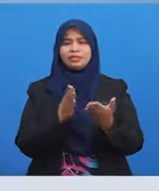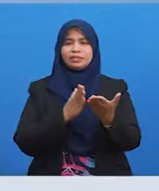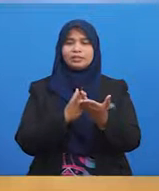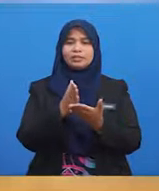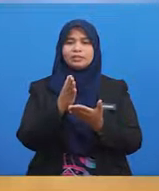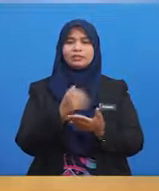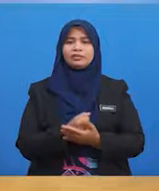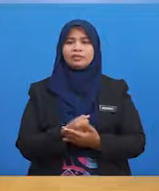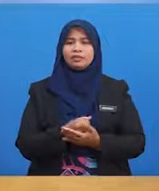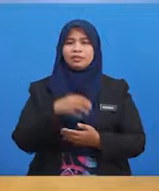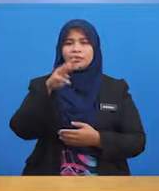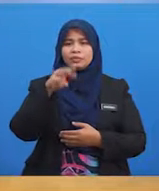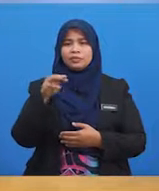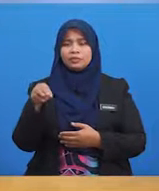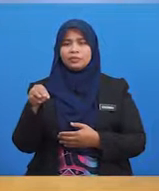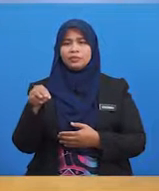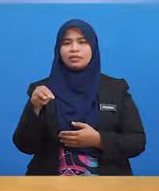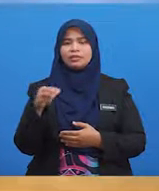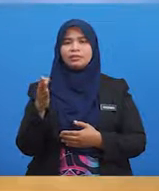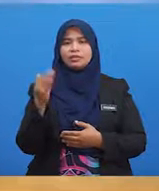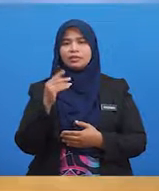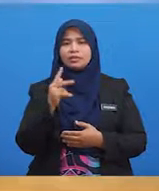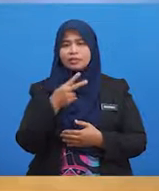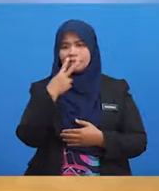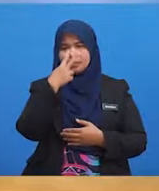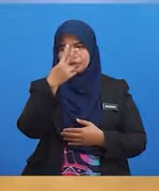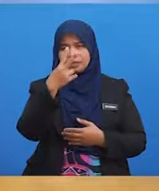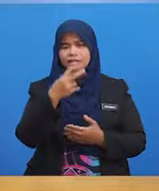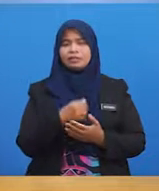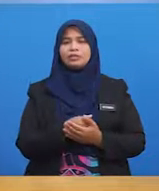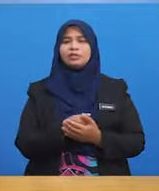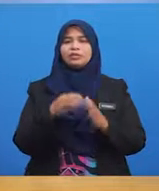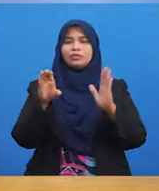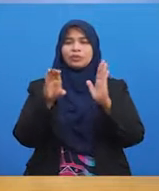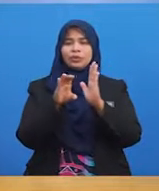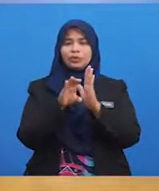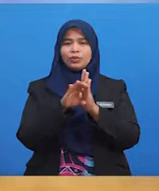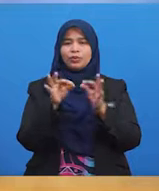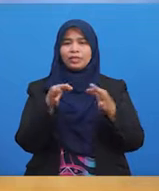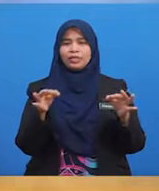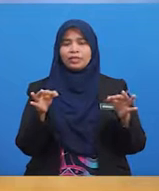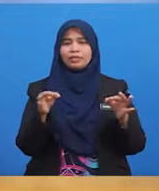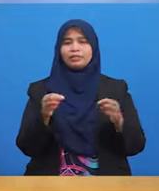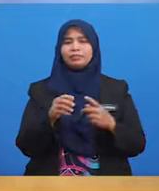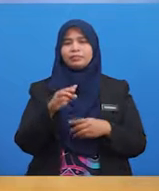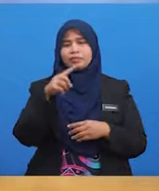Seterusnya, murid-murid, mari kita lihat contoh ayat